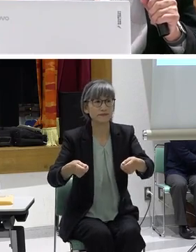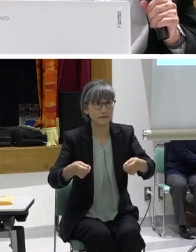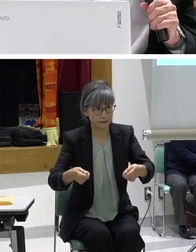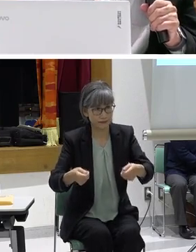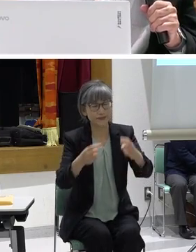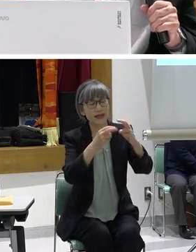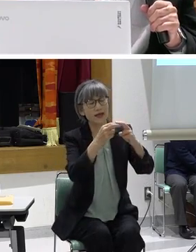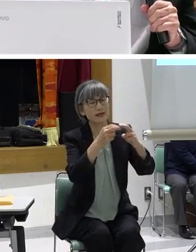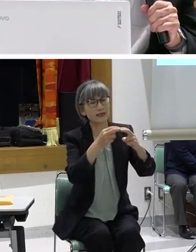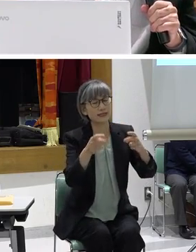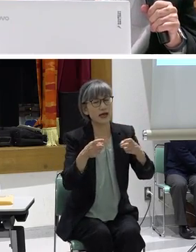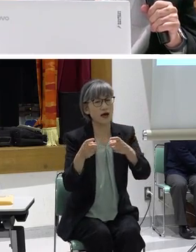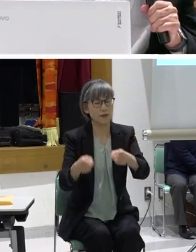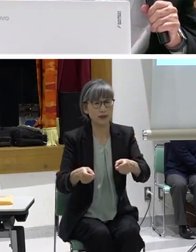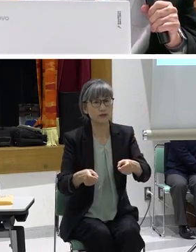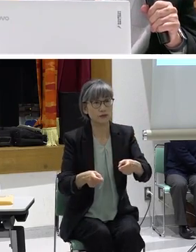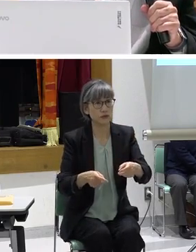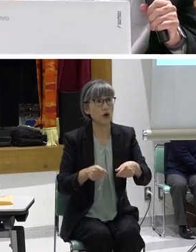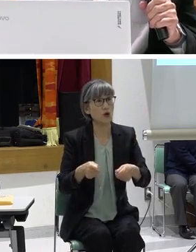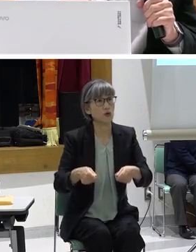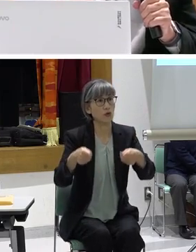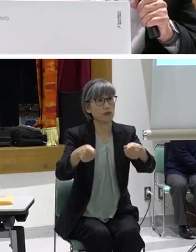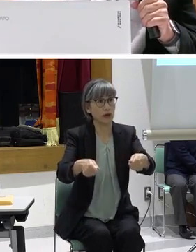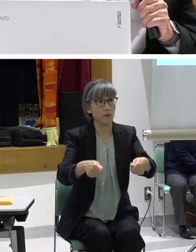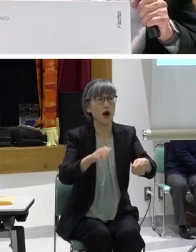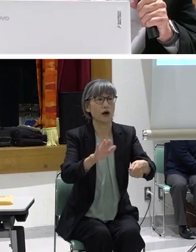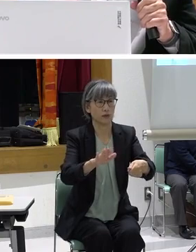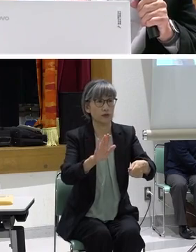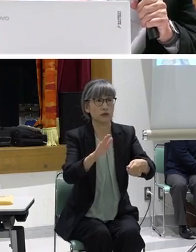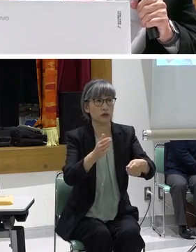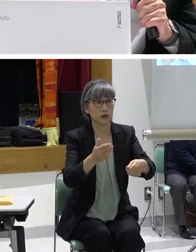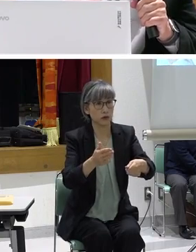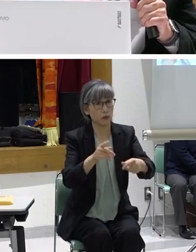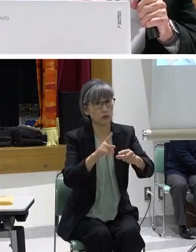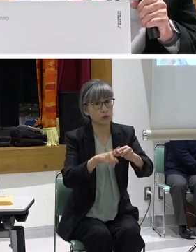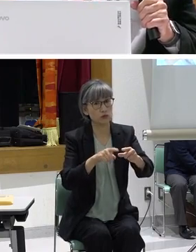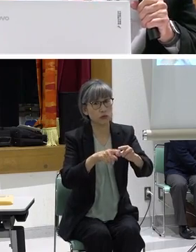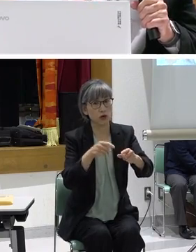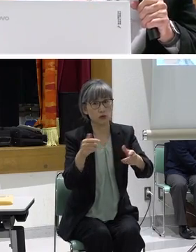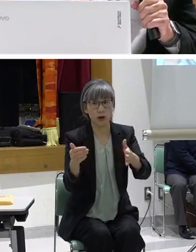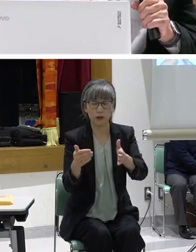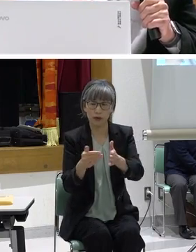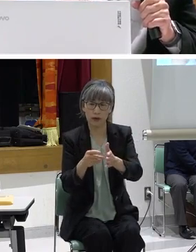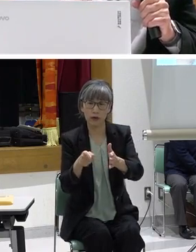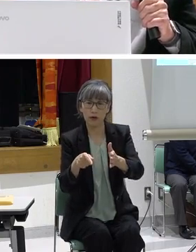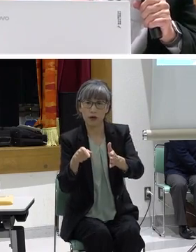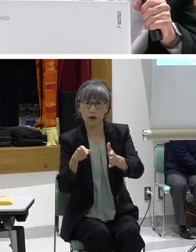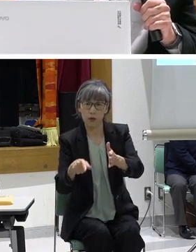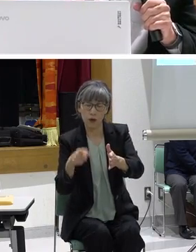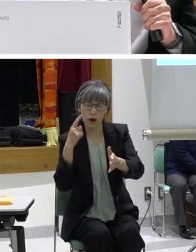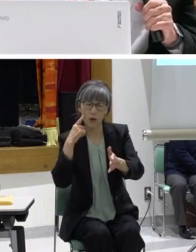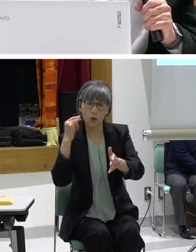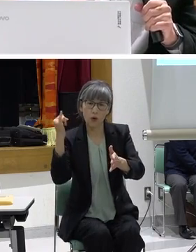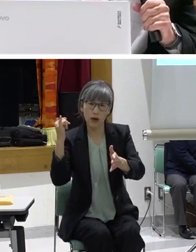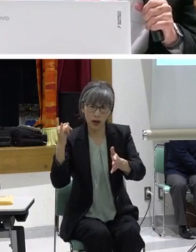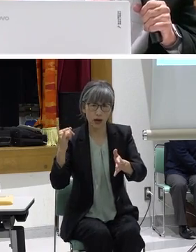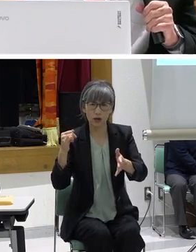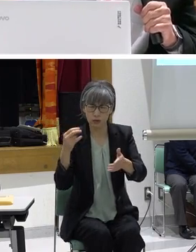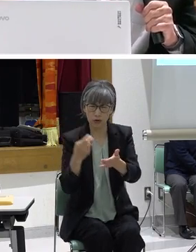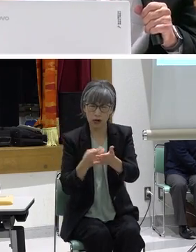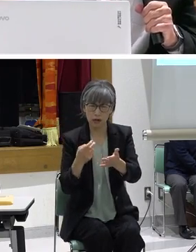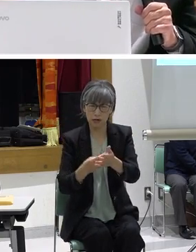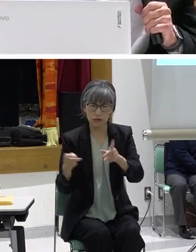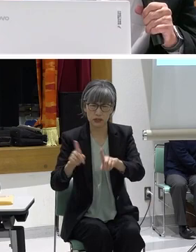乗ったことあるけれども、中学校2年になるまでは親同伴でないと、